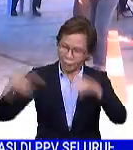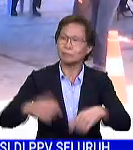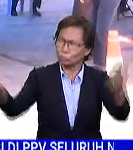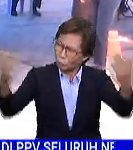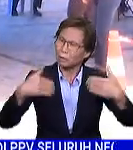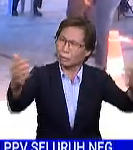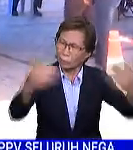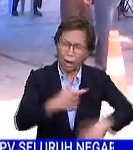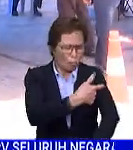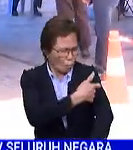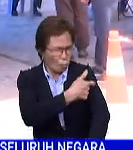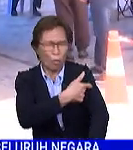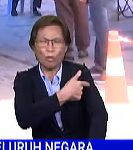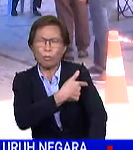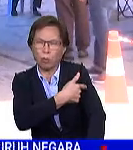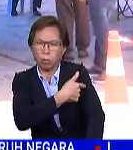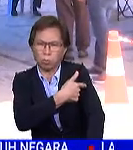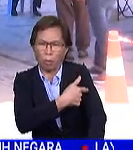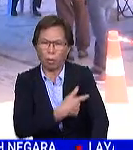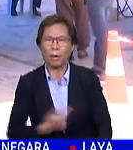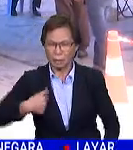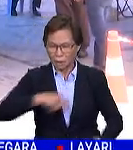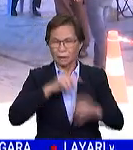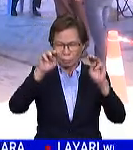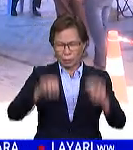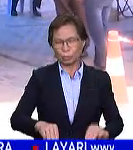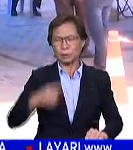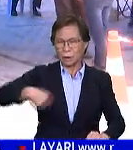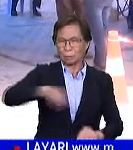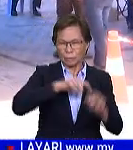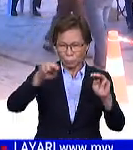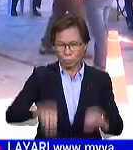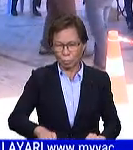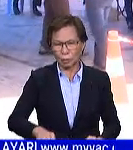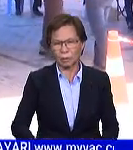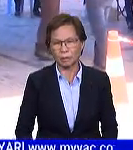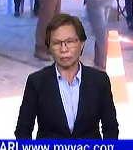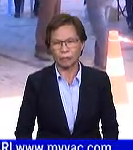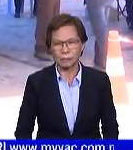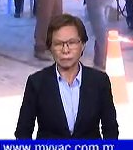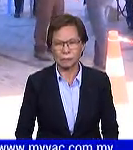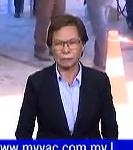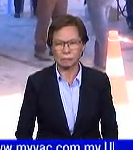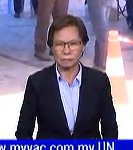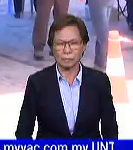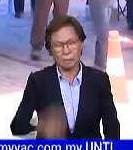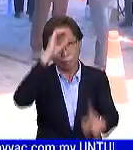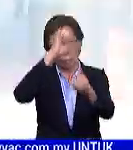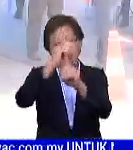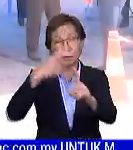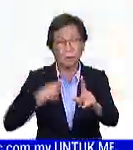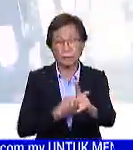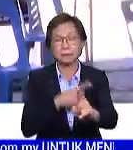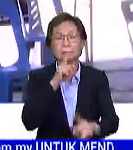Datanglah sini. Cucu apa. Kita akhtiar. Sebagai manusia, akhtiar. Kita akhtiar yang besar dah. Itu dia punya ni, selamat kita yang